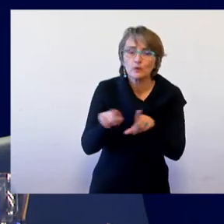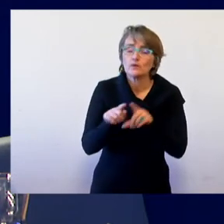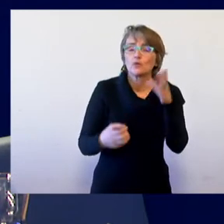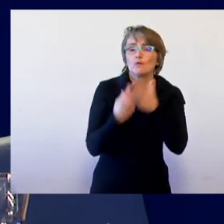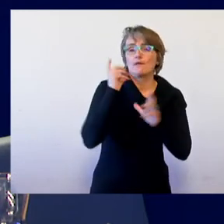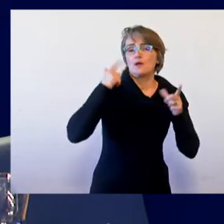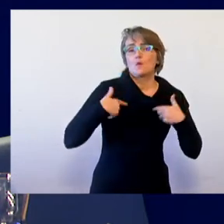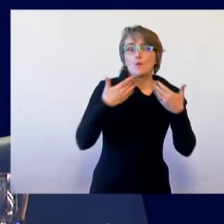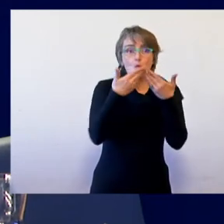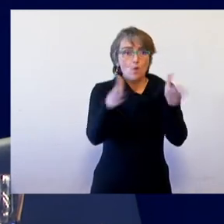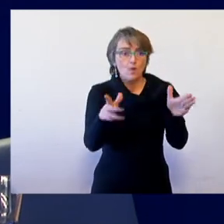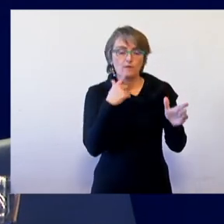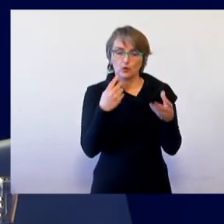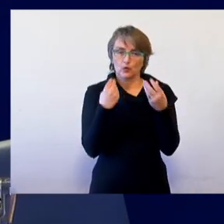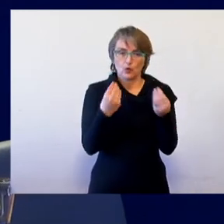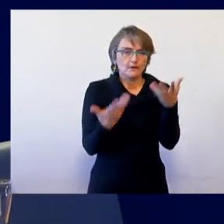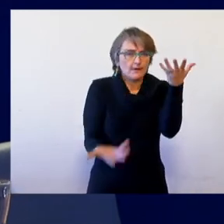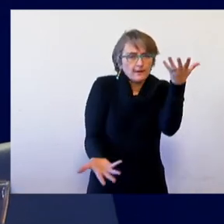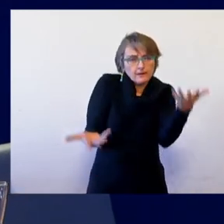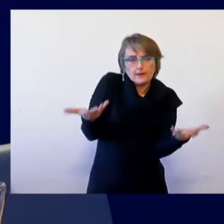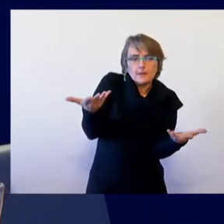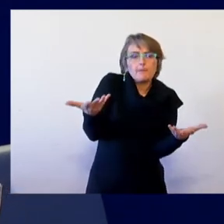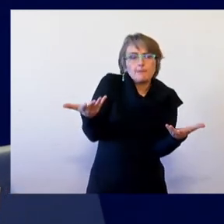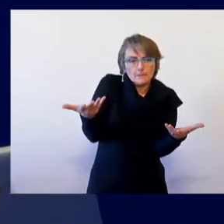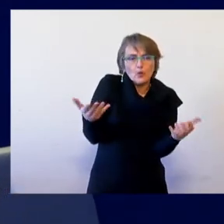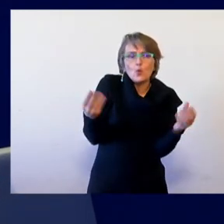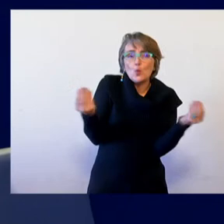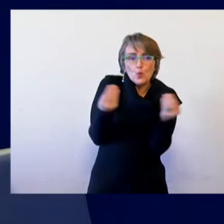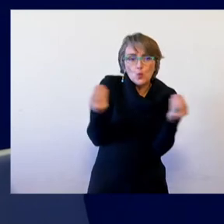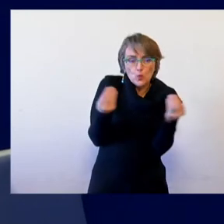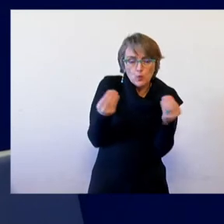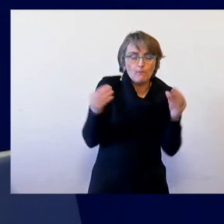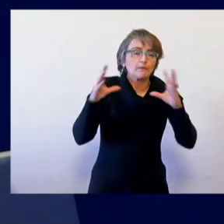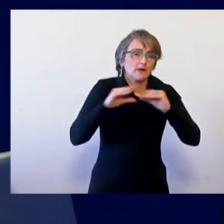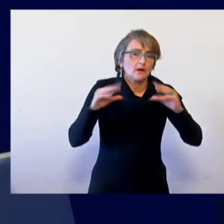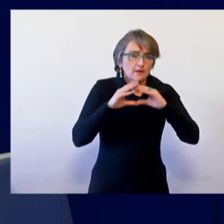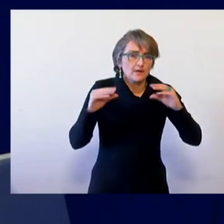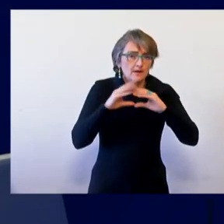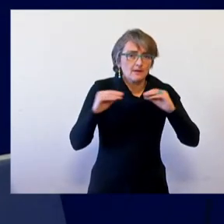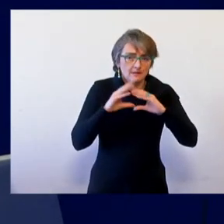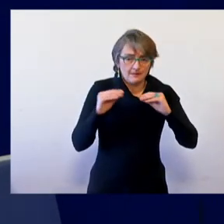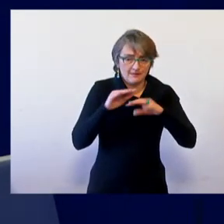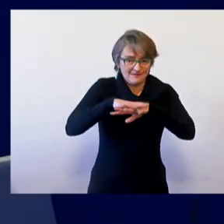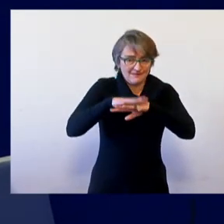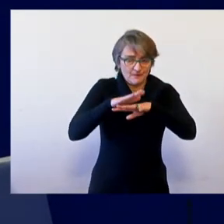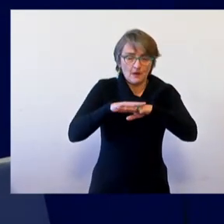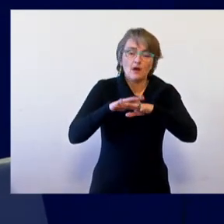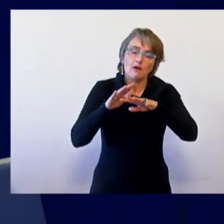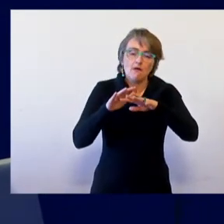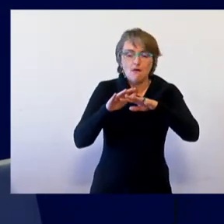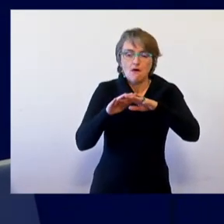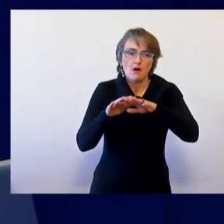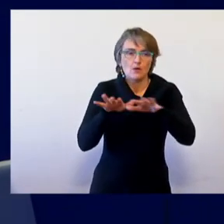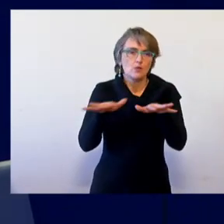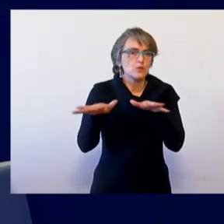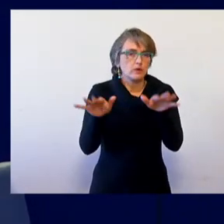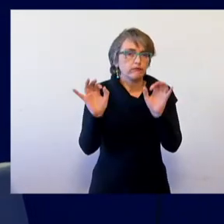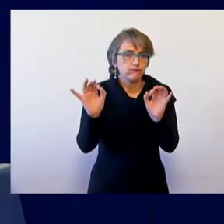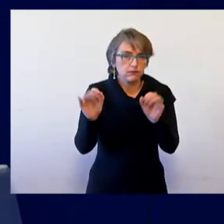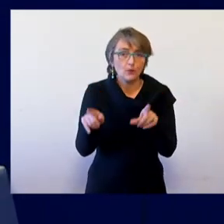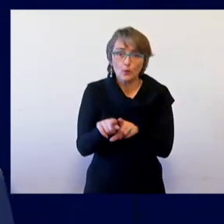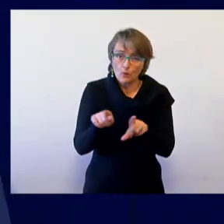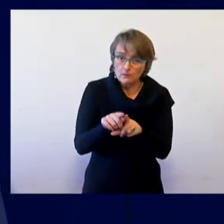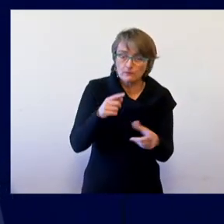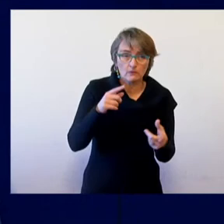école et puis avec le rééquilibrage là, sur les écoles du sud de la Payade. On note aussi votre attention sur l'objectif de maintenir